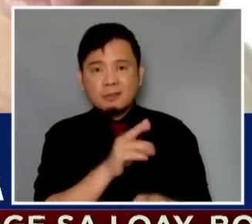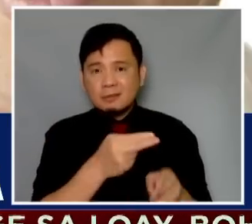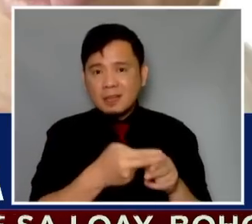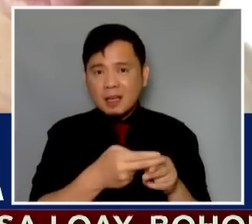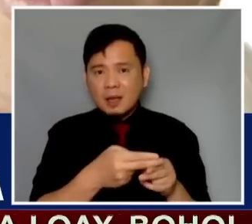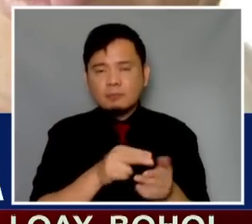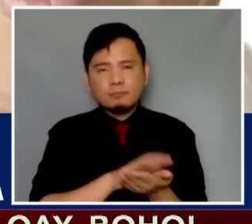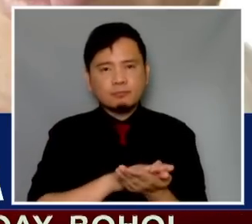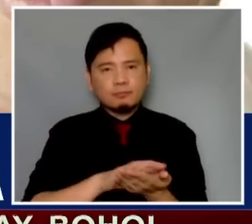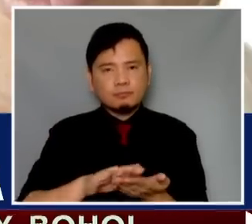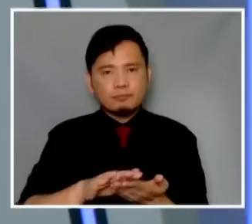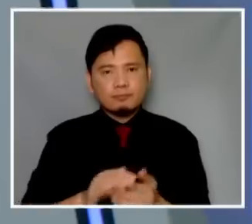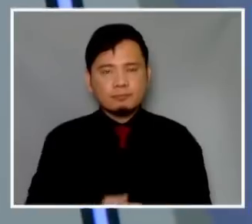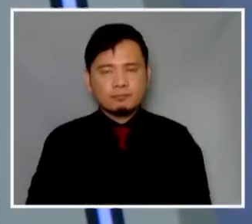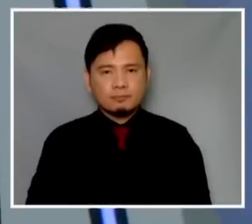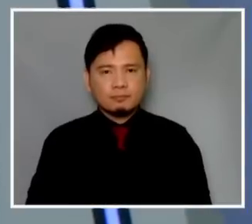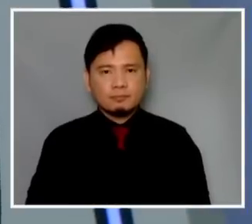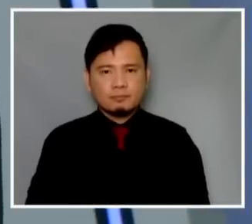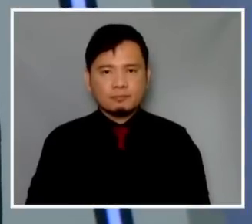Lima.